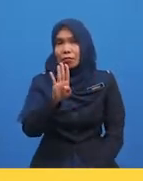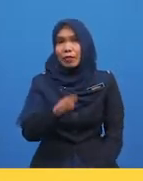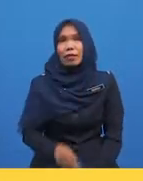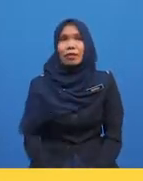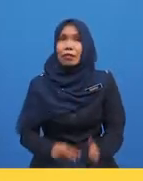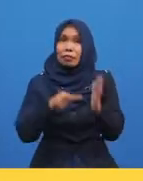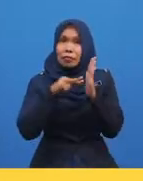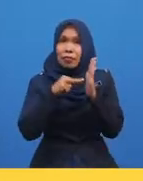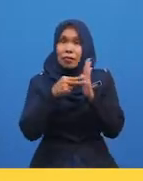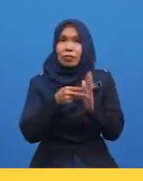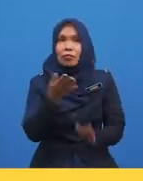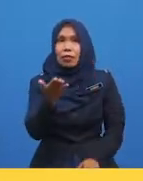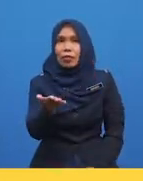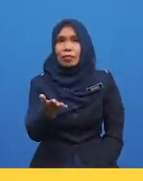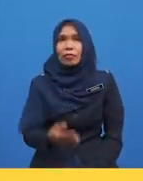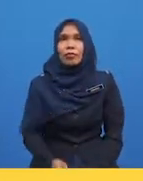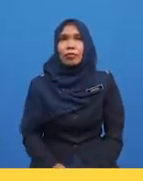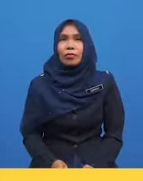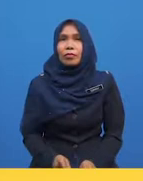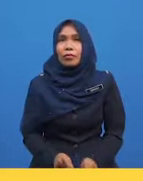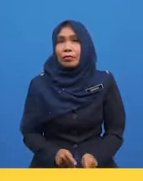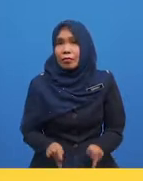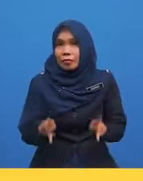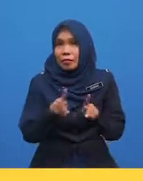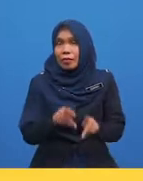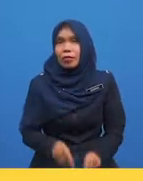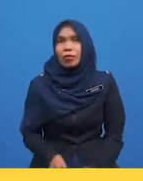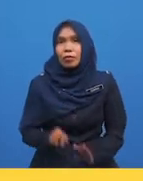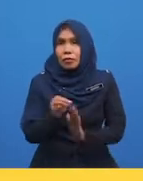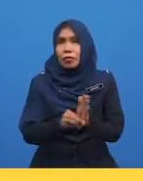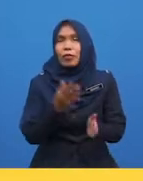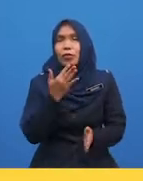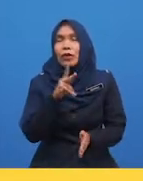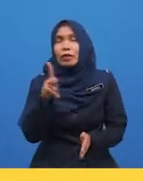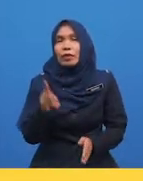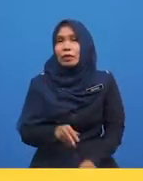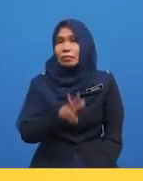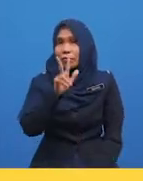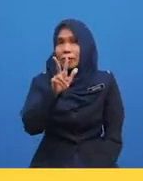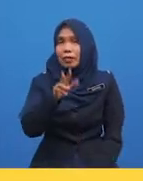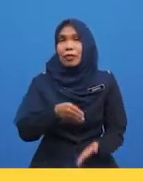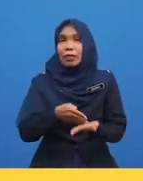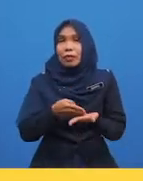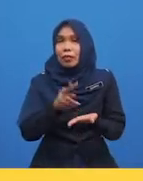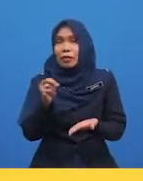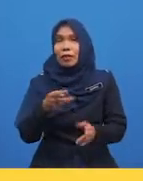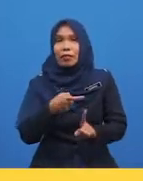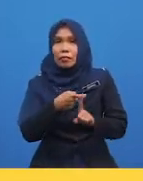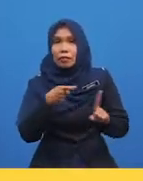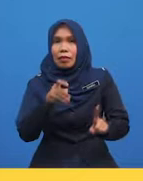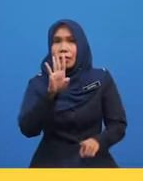3/4 bermakna kamu perlu mewarnakan 3 bahagian